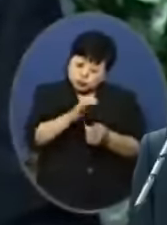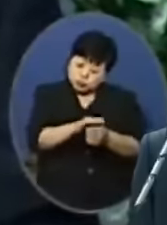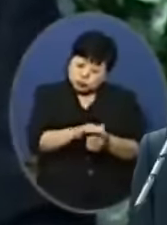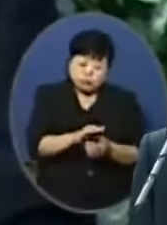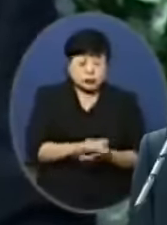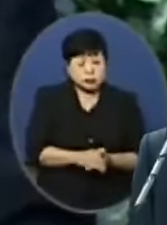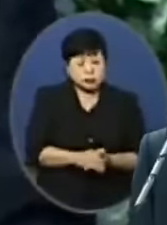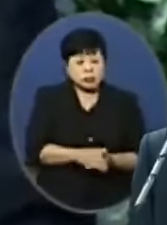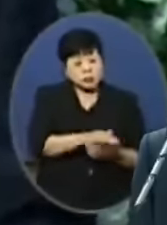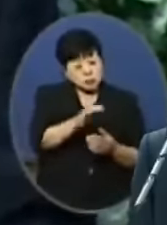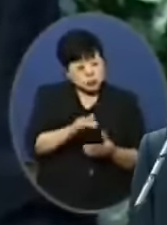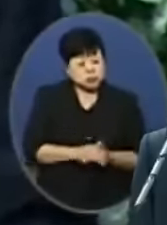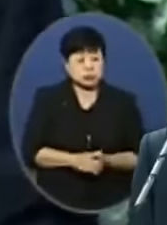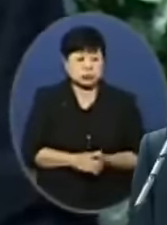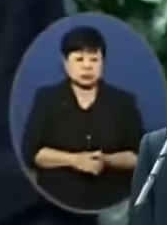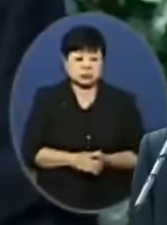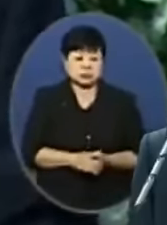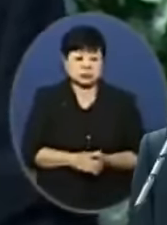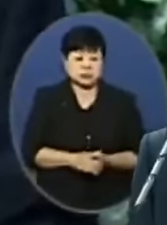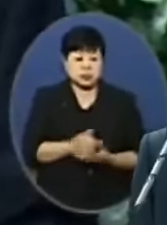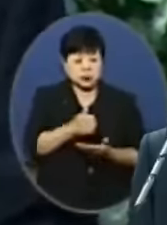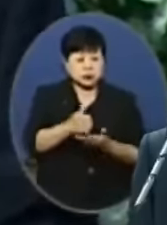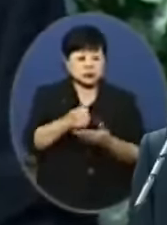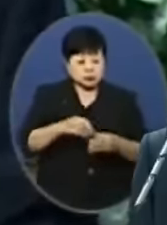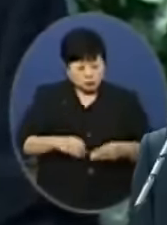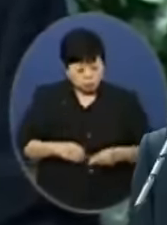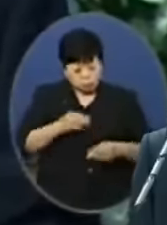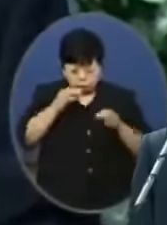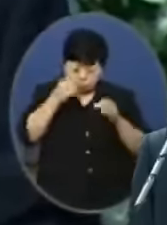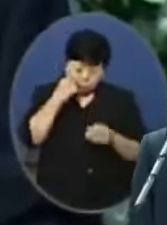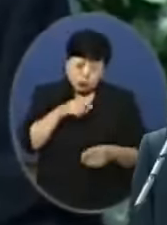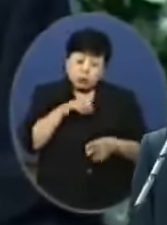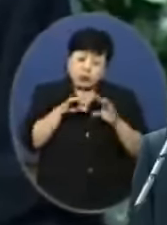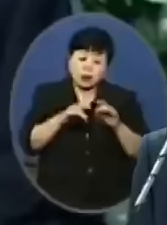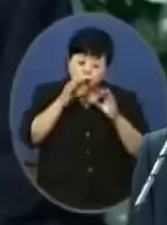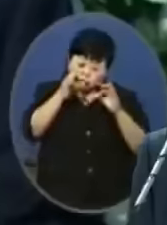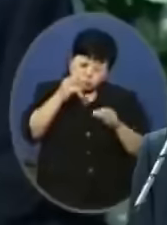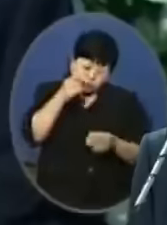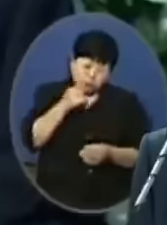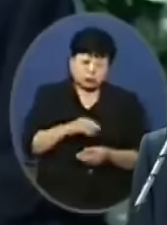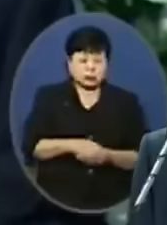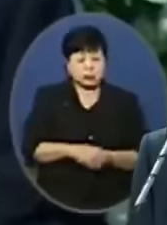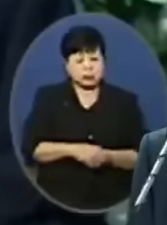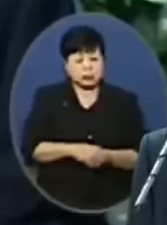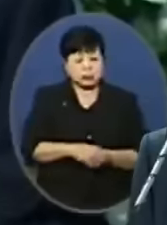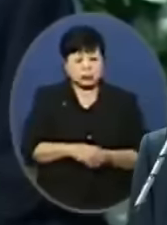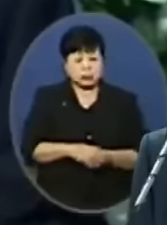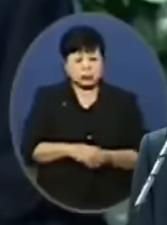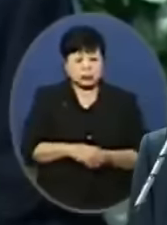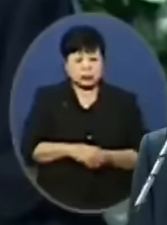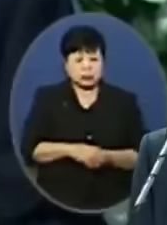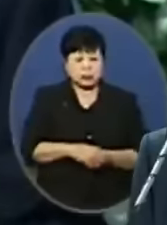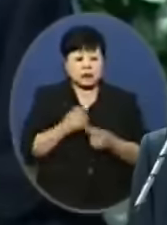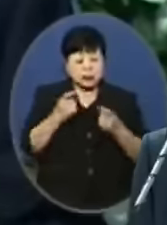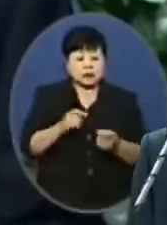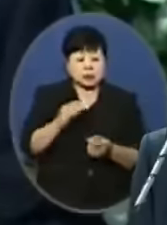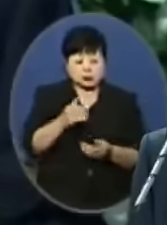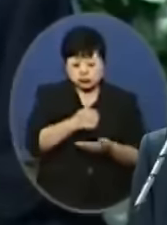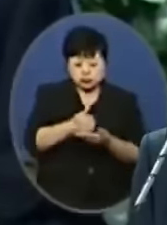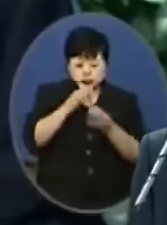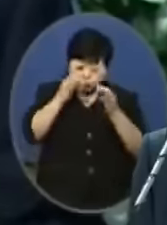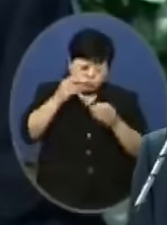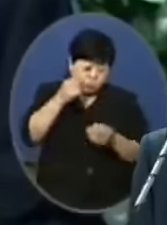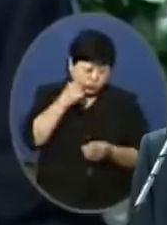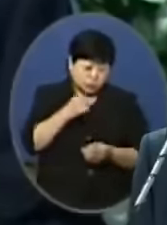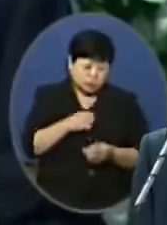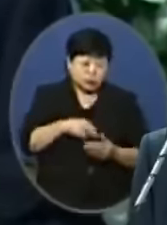보았습니까? 우리는 주님 굶주린 것도 못 보았고 목마르서 물 차는 것도 못 보았고 나그네 된 주님도 못